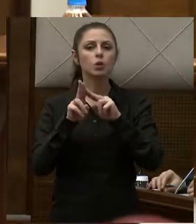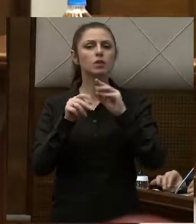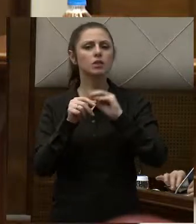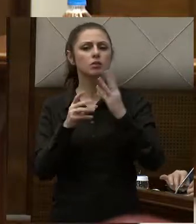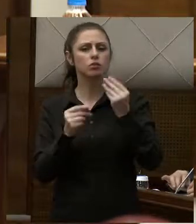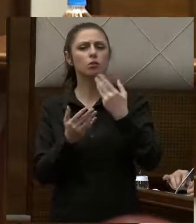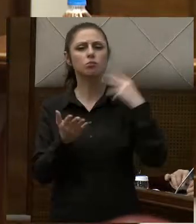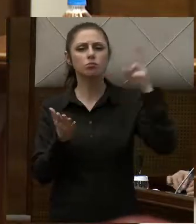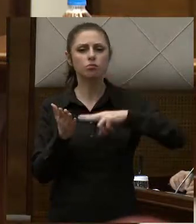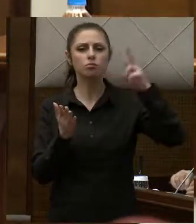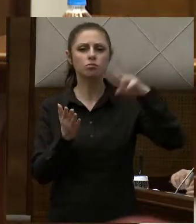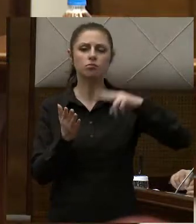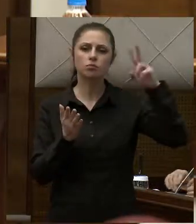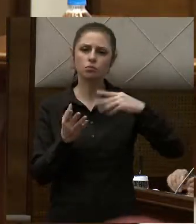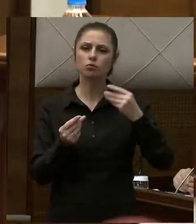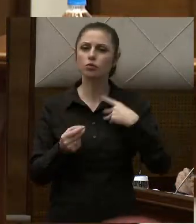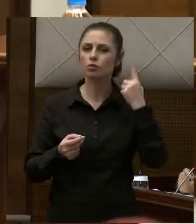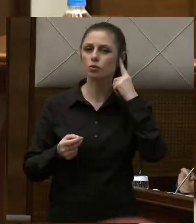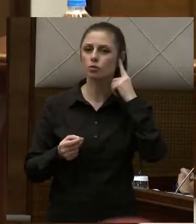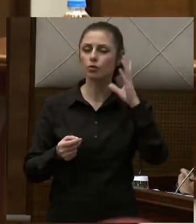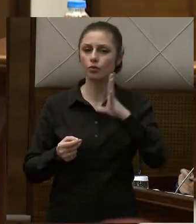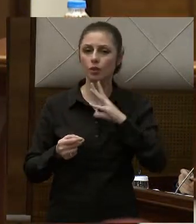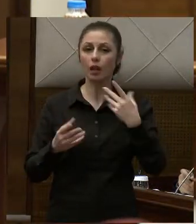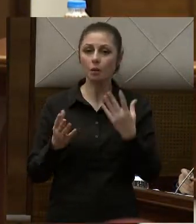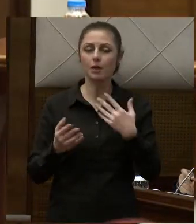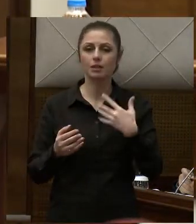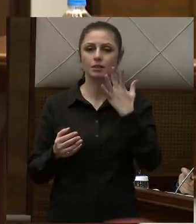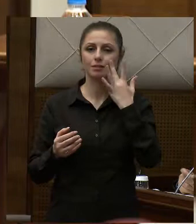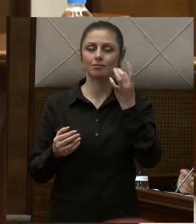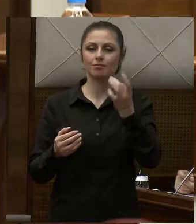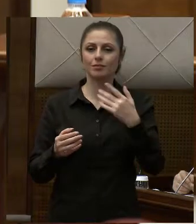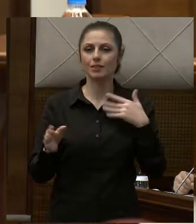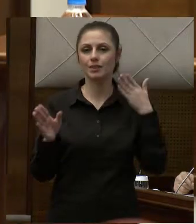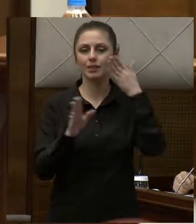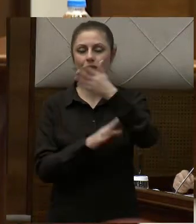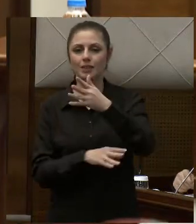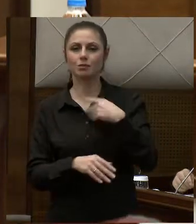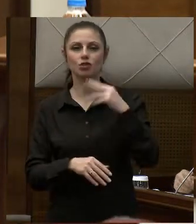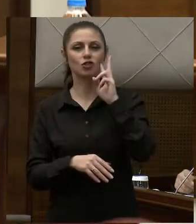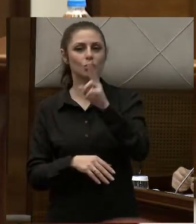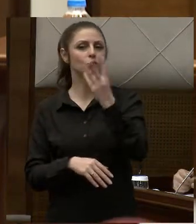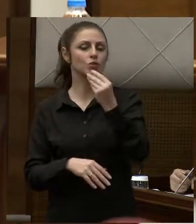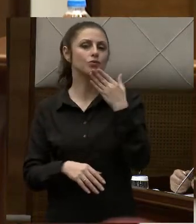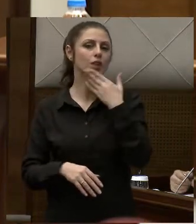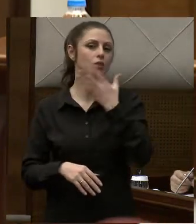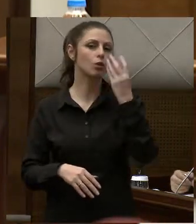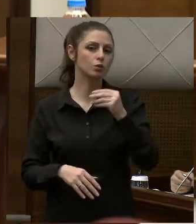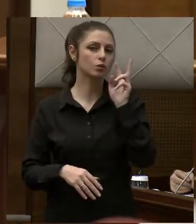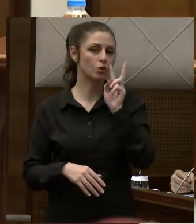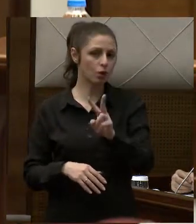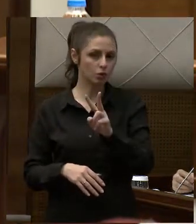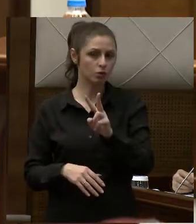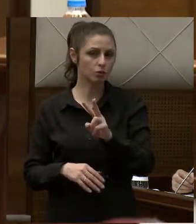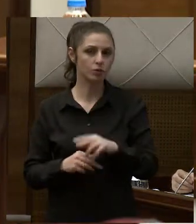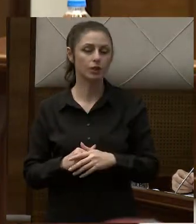okuyorduk, duyuyorduk ama bizzatı görmekte büyük fayda olduğunu mutalaa ettik. İmkanı olan